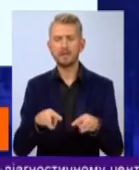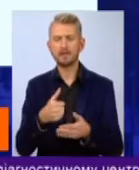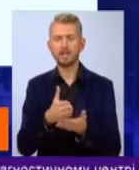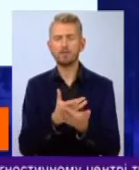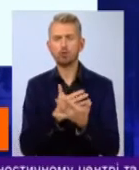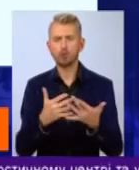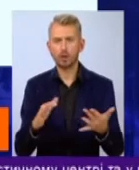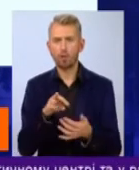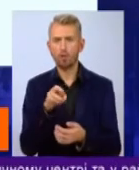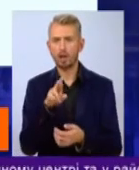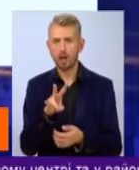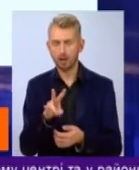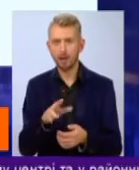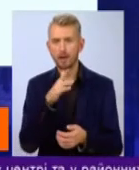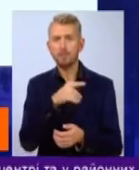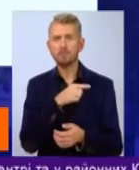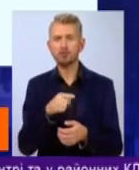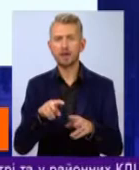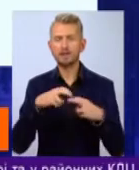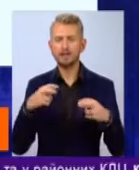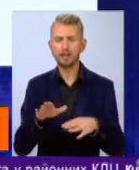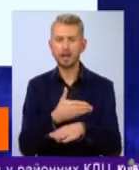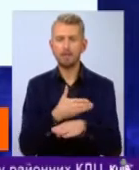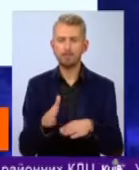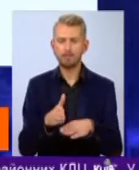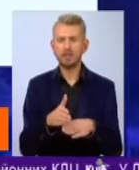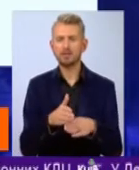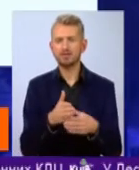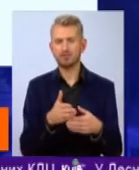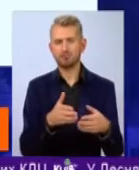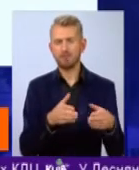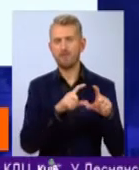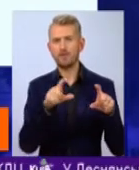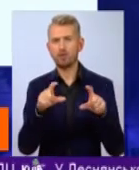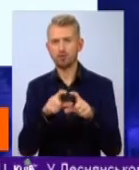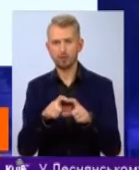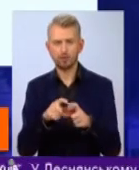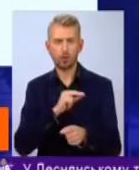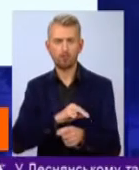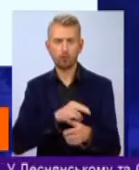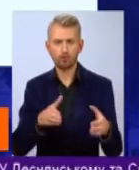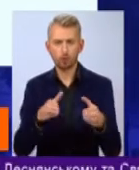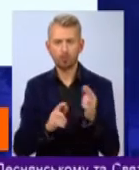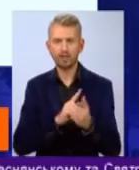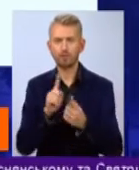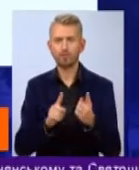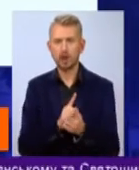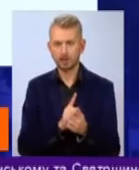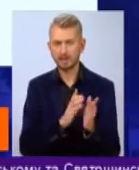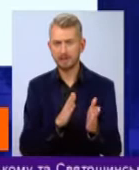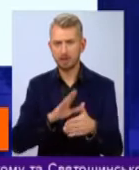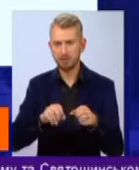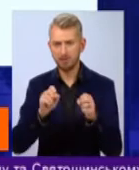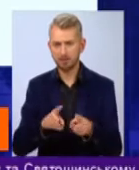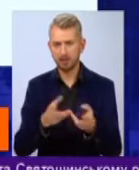інфраструктури Володимир Омелян під час засідання міжвідомчої робочої групи із реформування державної системи безпеки дорожнього руху. Якщо ми можемо включити,